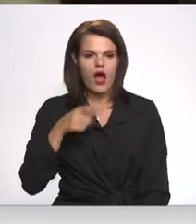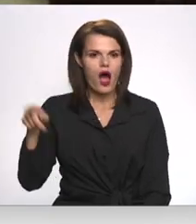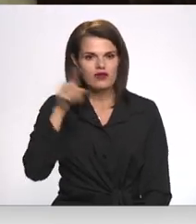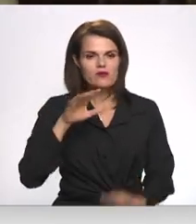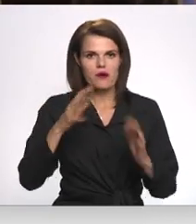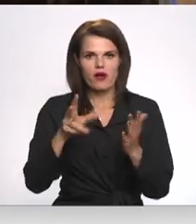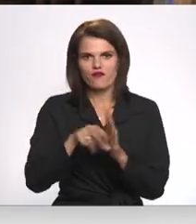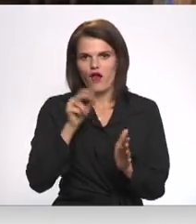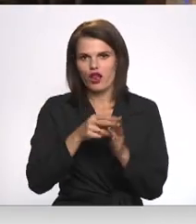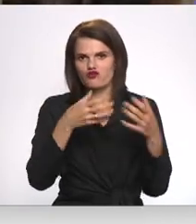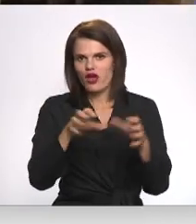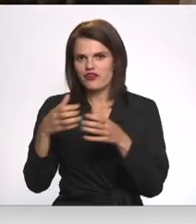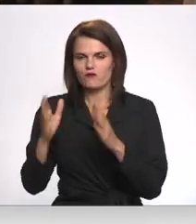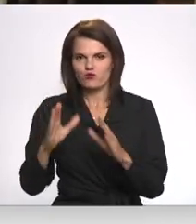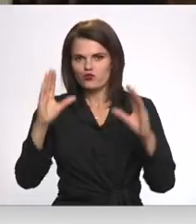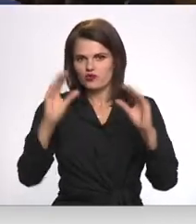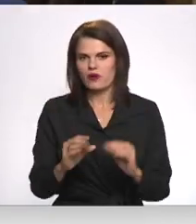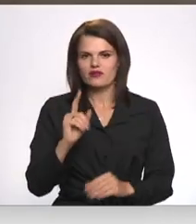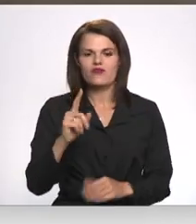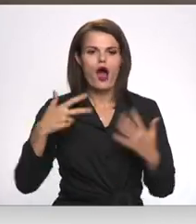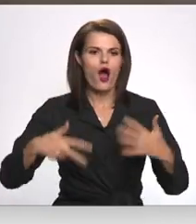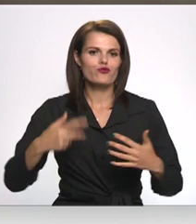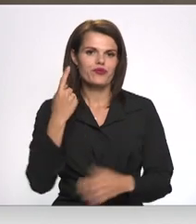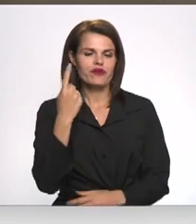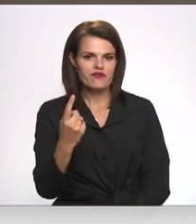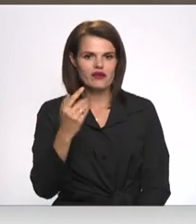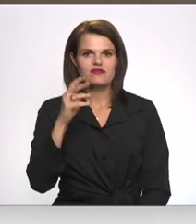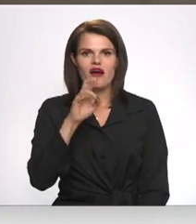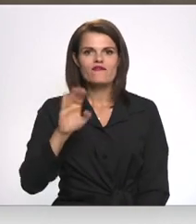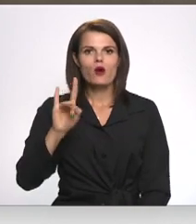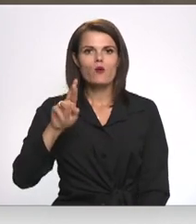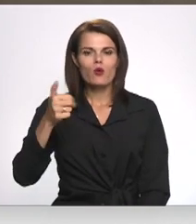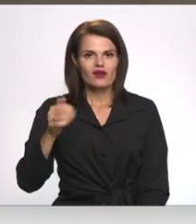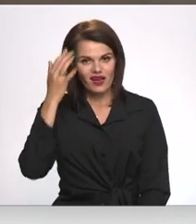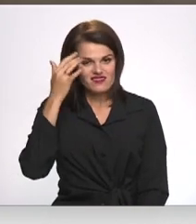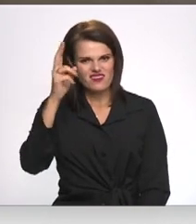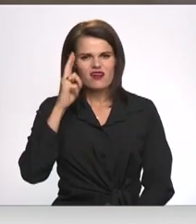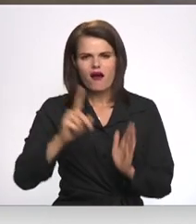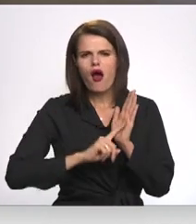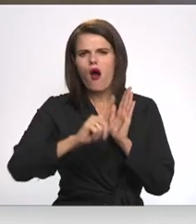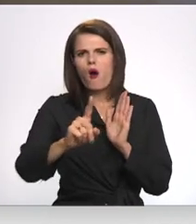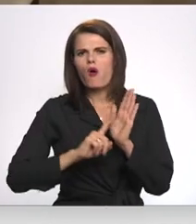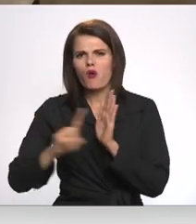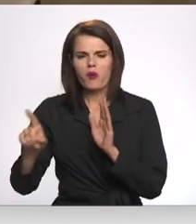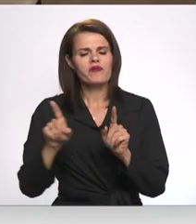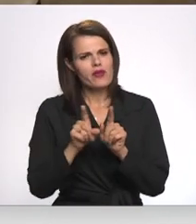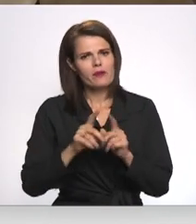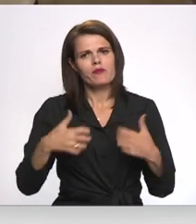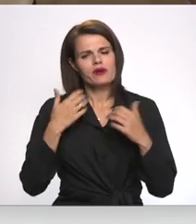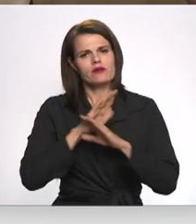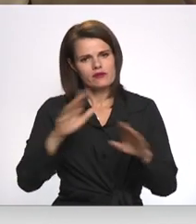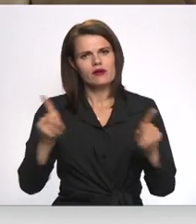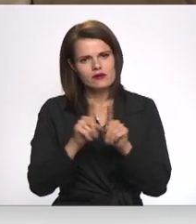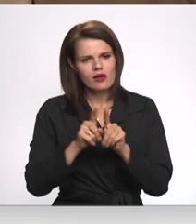trešdaļu mazāk nekā iepriekš – 81. Freiburgā cer, ka lielāki attālumi līdz iecirkņiem vēlētājus nenobiedēs